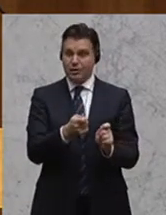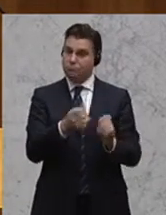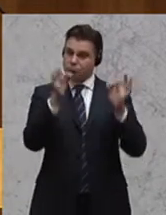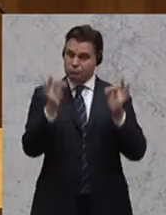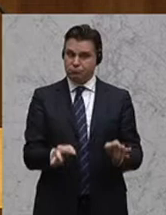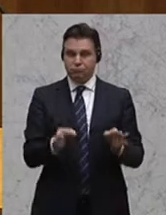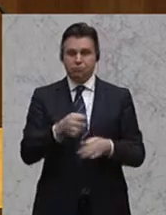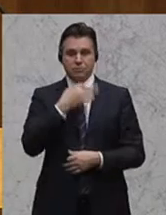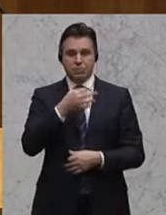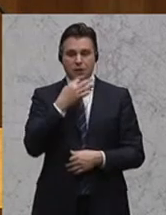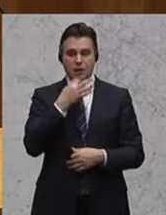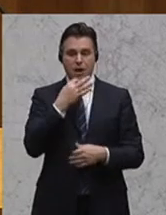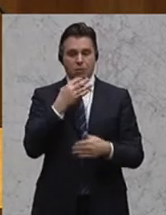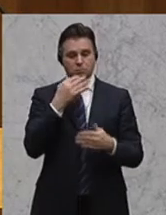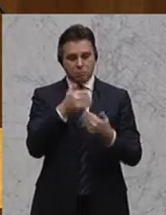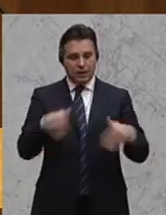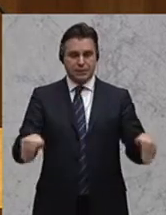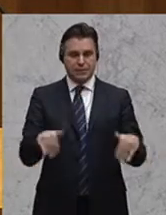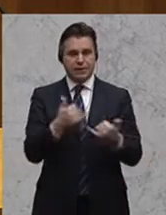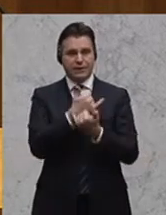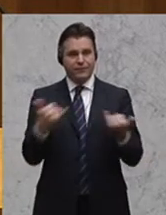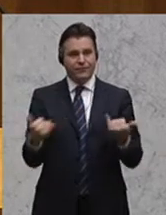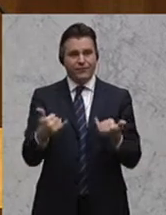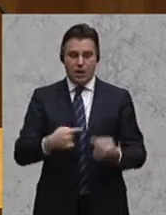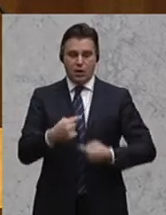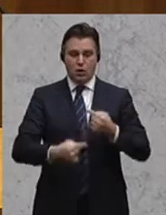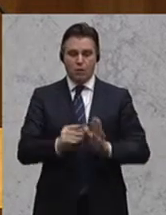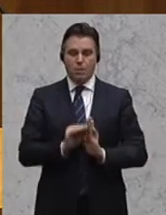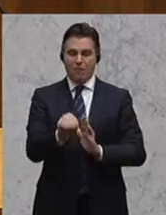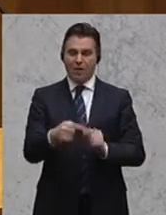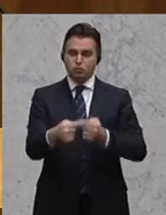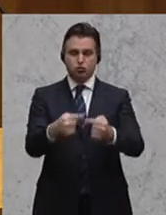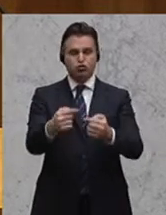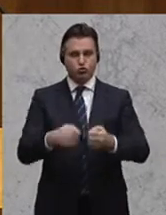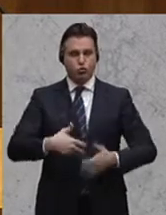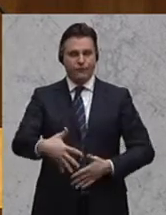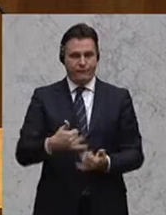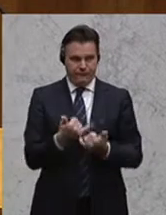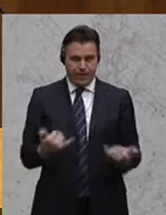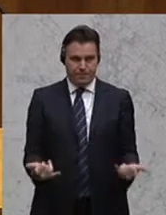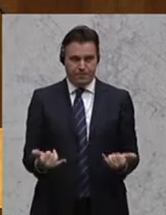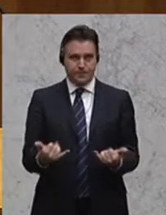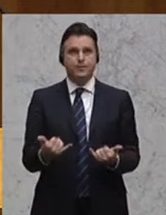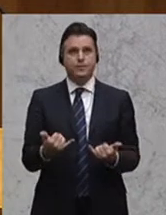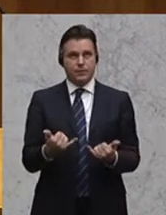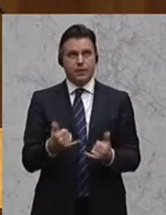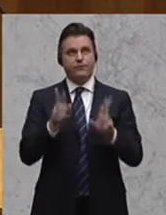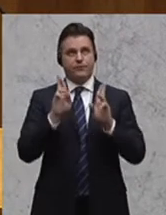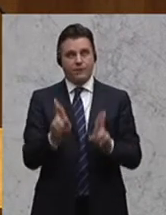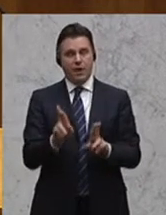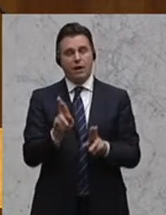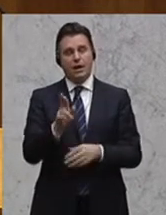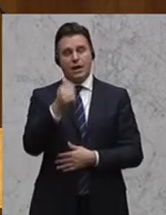klare Grenzen für die Vorgaben der Fortpflanzungsmedizin. Im Mittelpunkt stehen dabei immer eines: